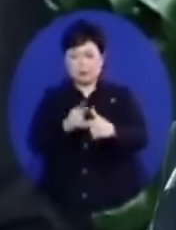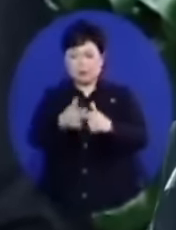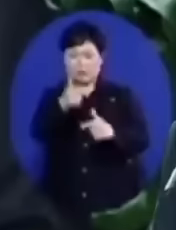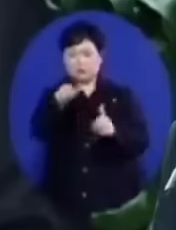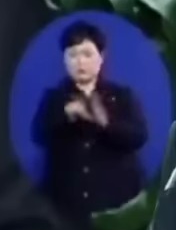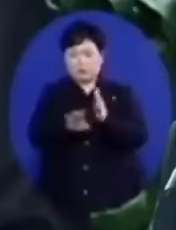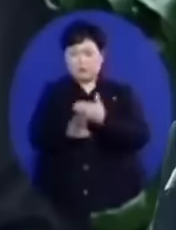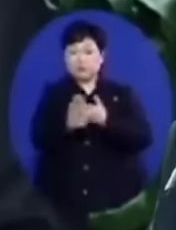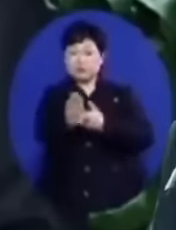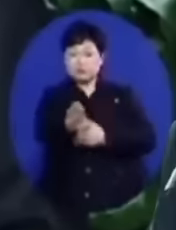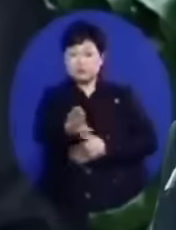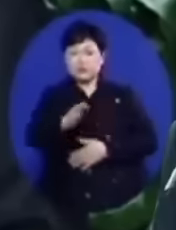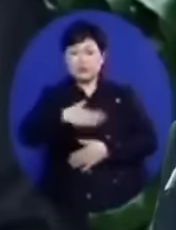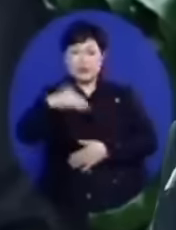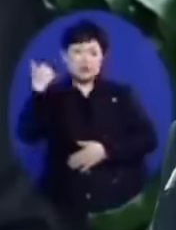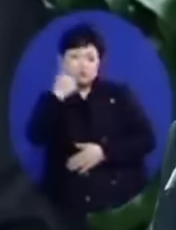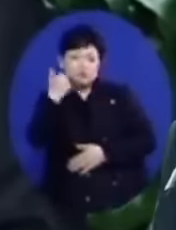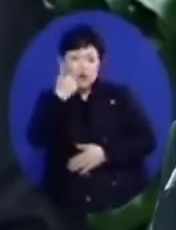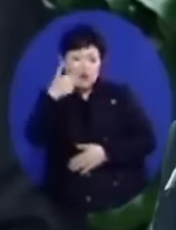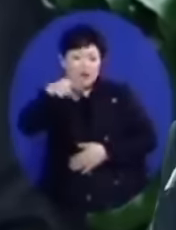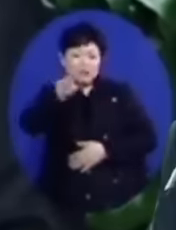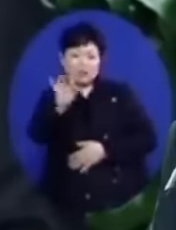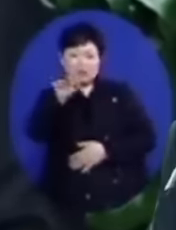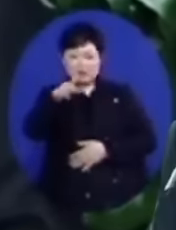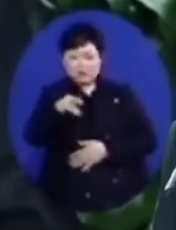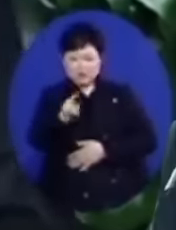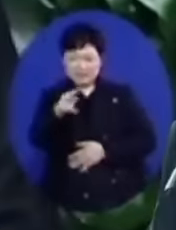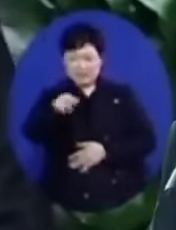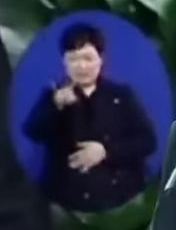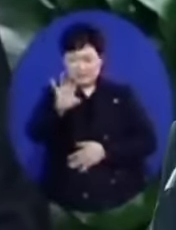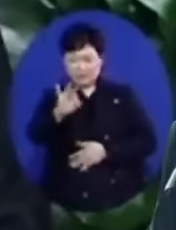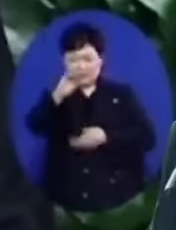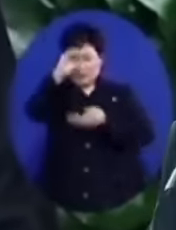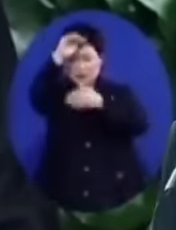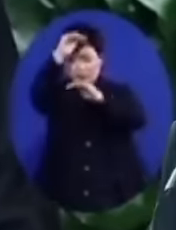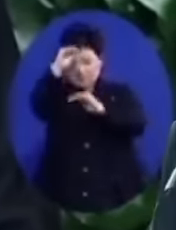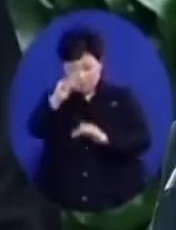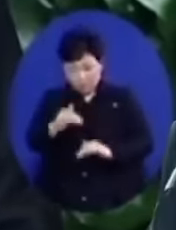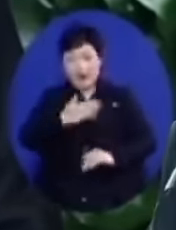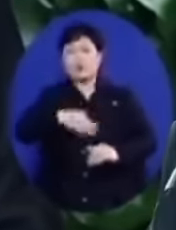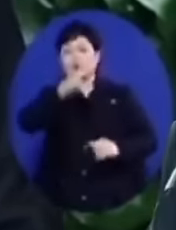믿고 난 다음 어떠한 사람이 되었는지 그 내용을 알고 있기 때문인 것입니다.